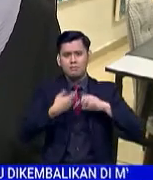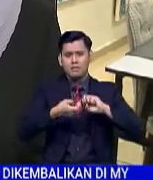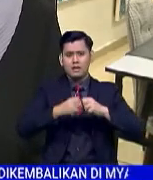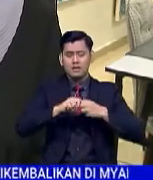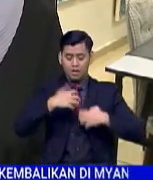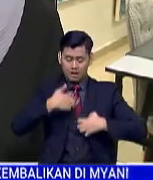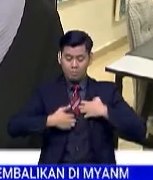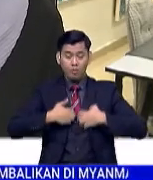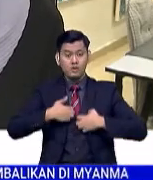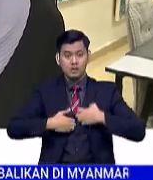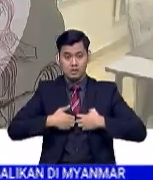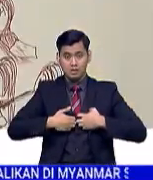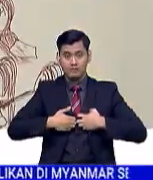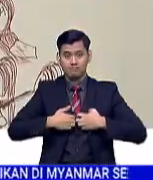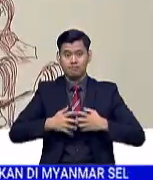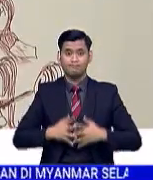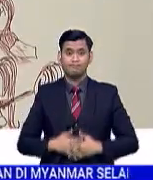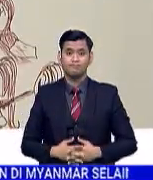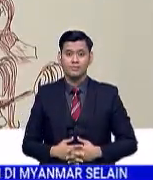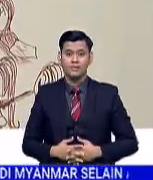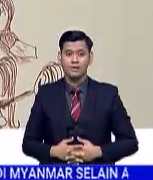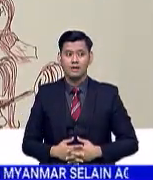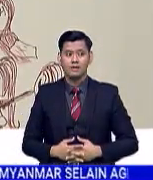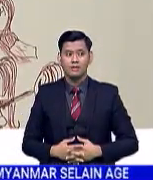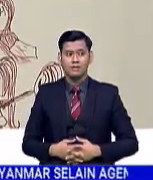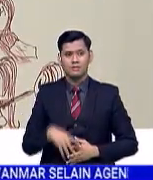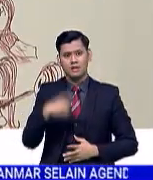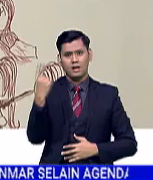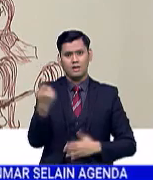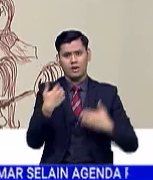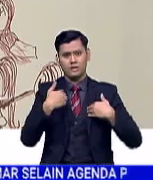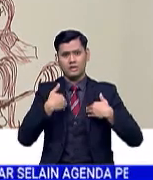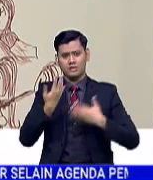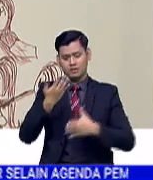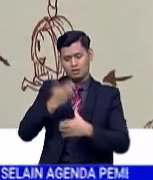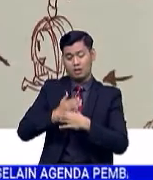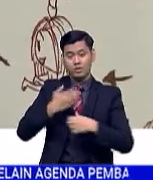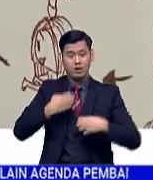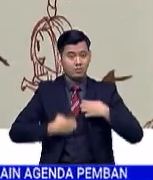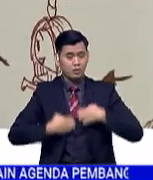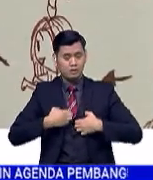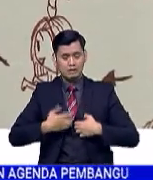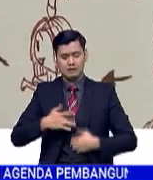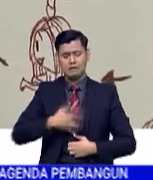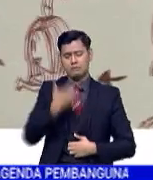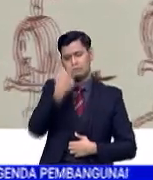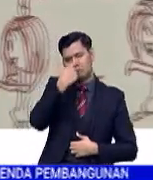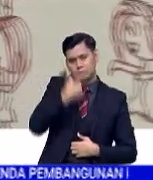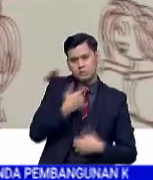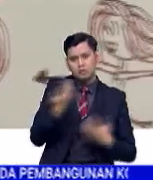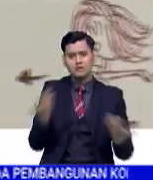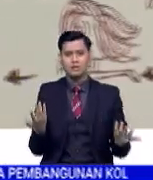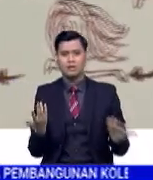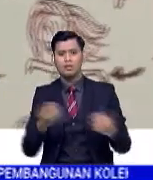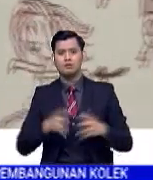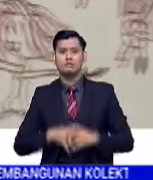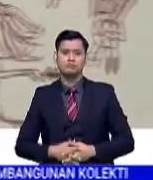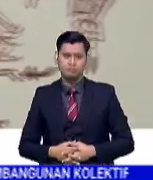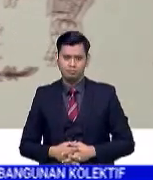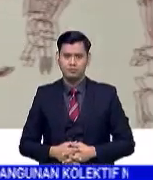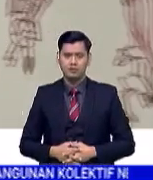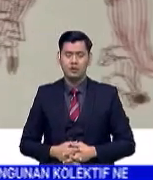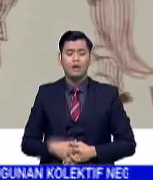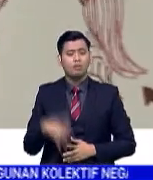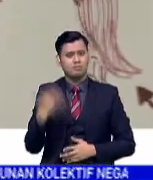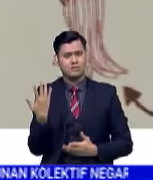sedih, dia akan scare. Jadi bila dia dapat tahu dia sedih itu, kita dan saya akan buat investigation lah kenapa